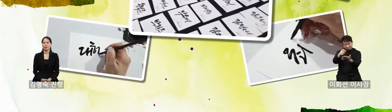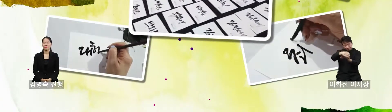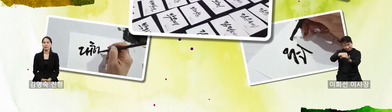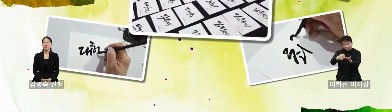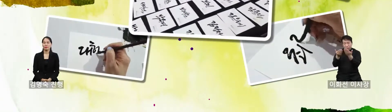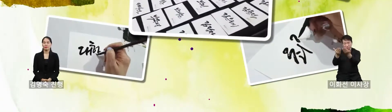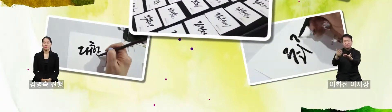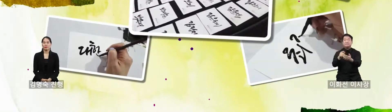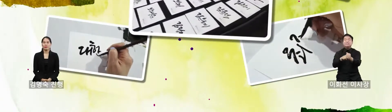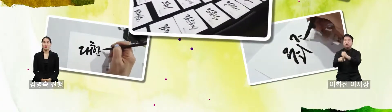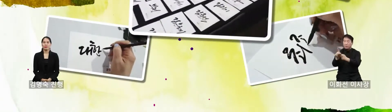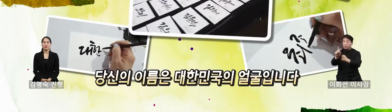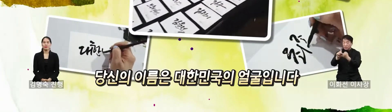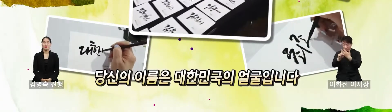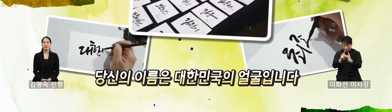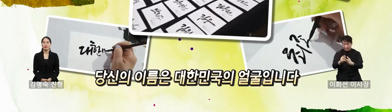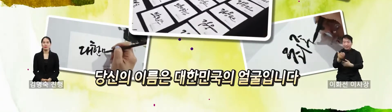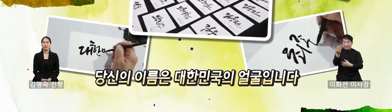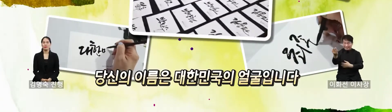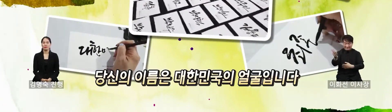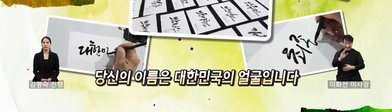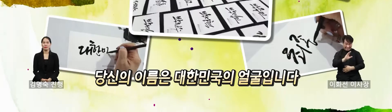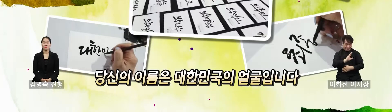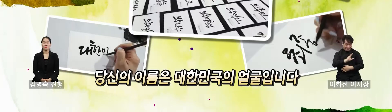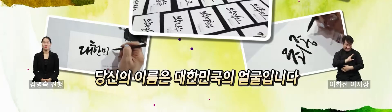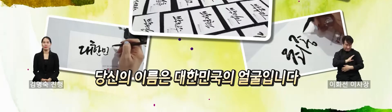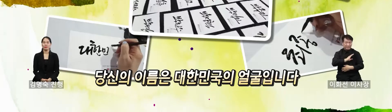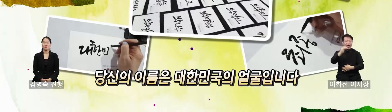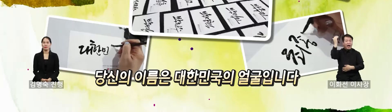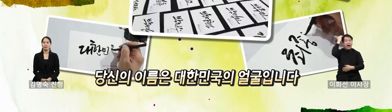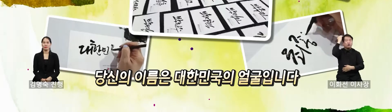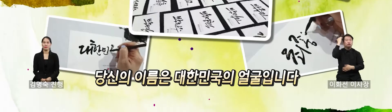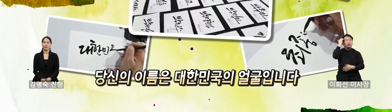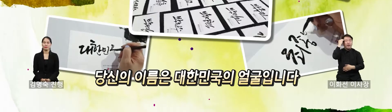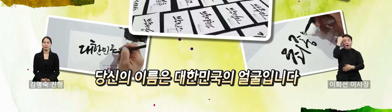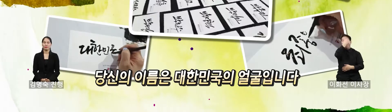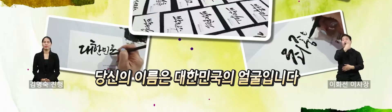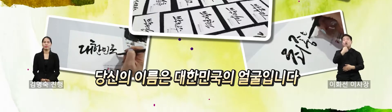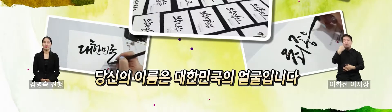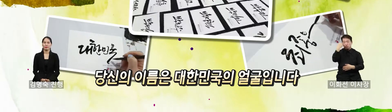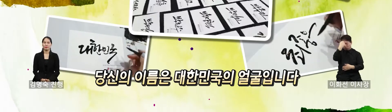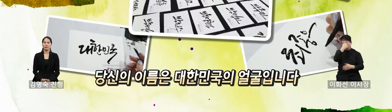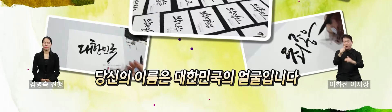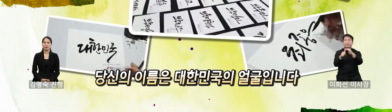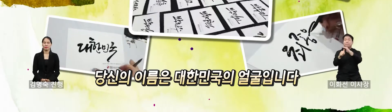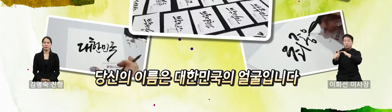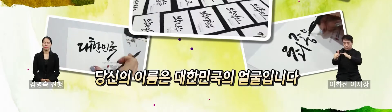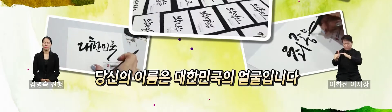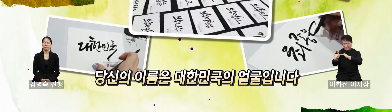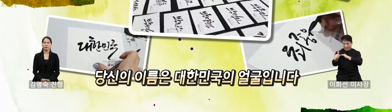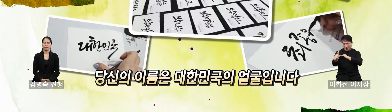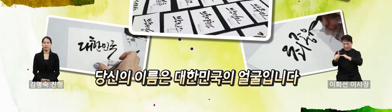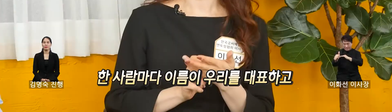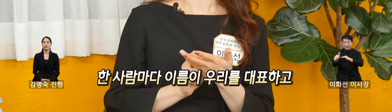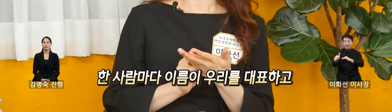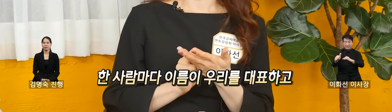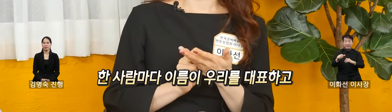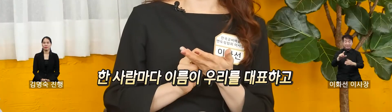뭐였냐면 당신의 이름은 대한민국의 얼굴입니다 라는 글을 이름 밑에 다